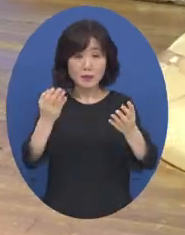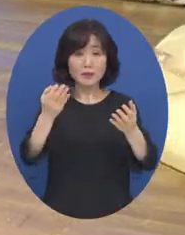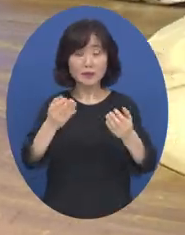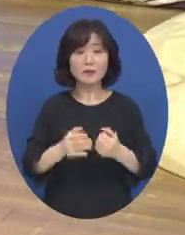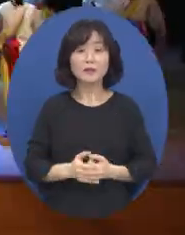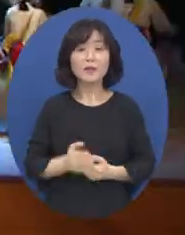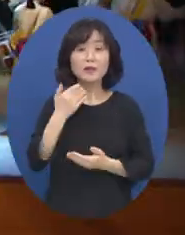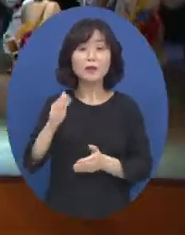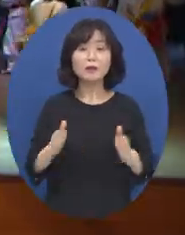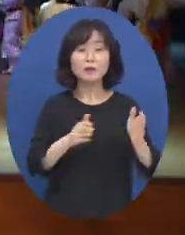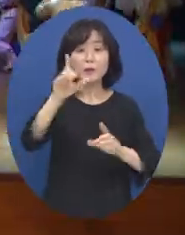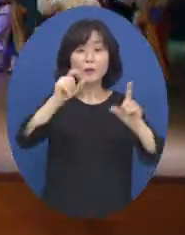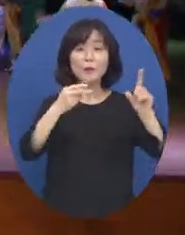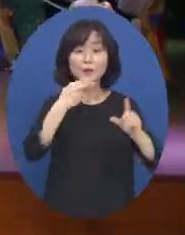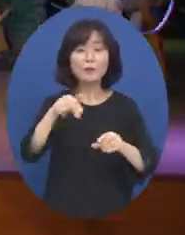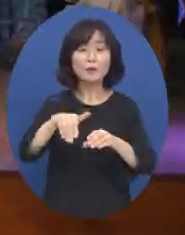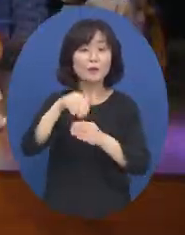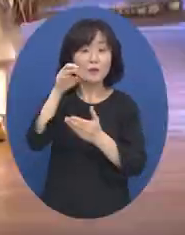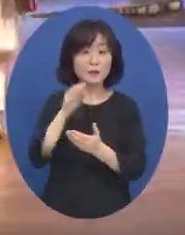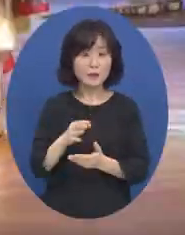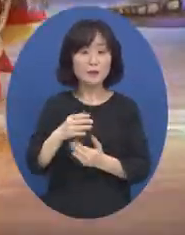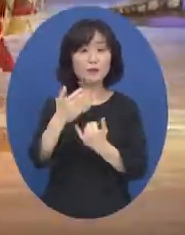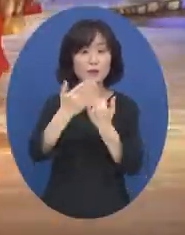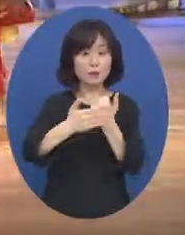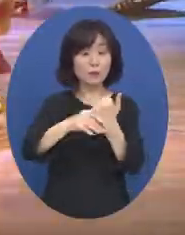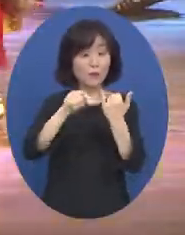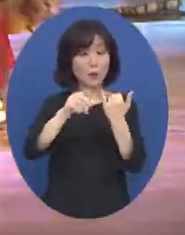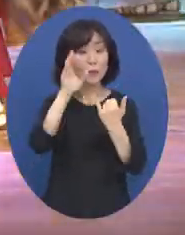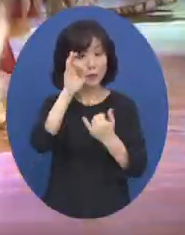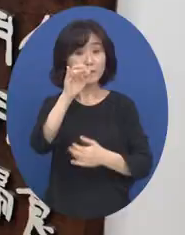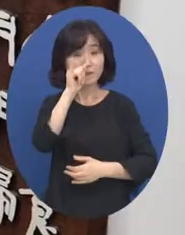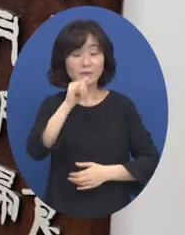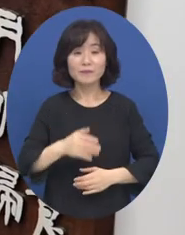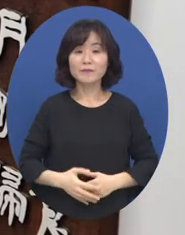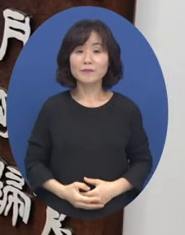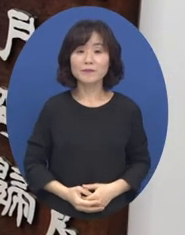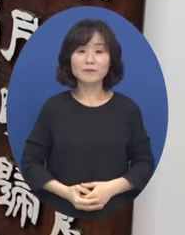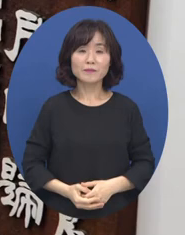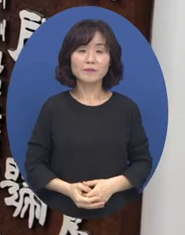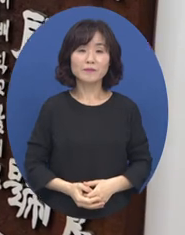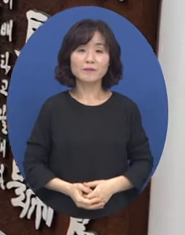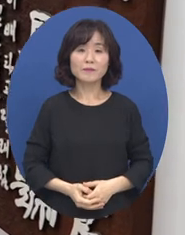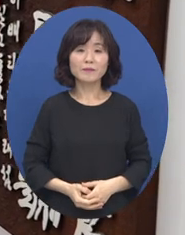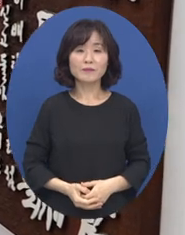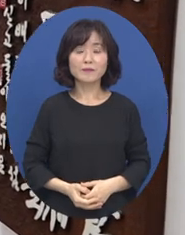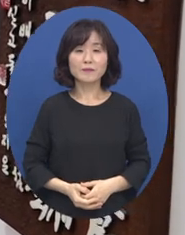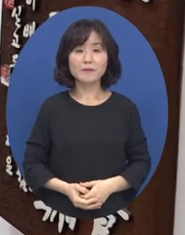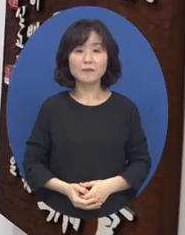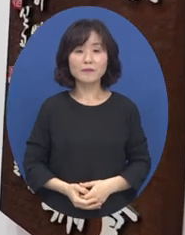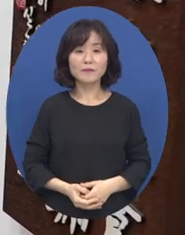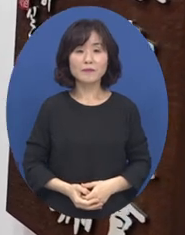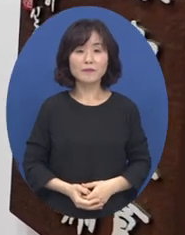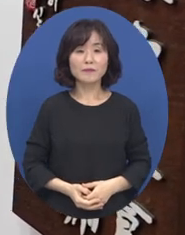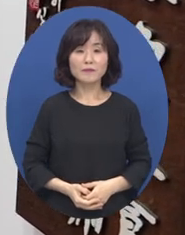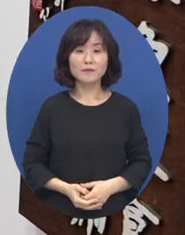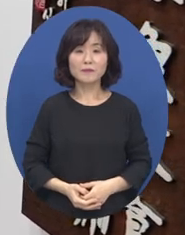대축제는 경기도 무형문화재 유튜브 채널에서 시청할 수 있습니다. 경기지TV 구영슬입니다.